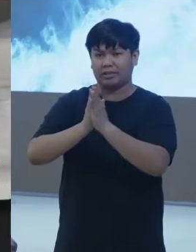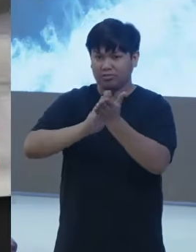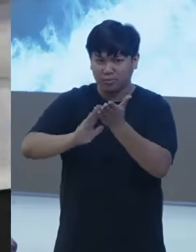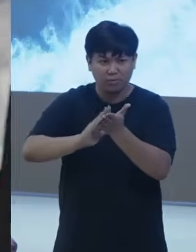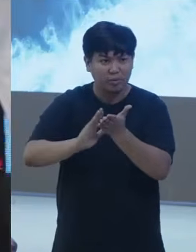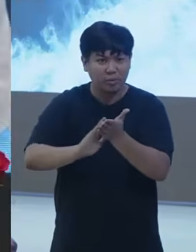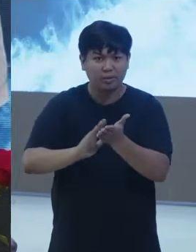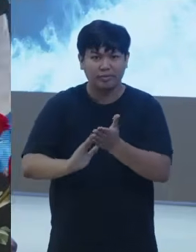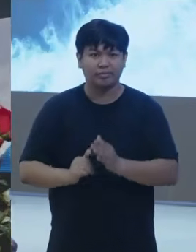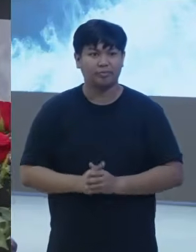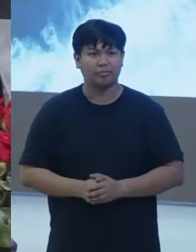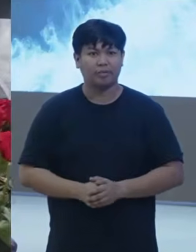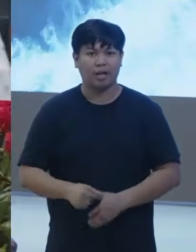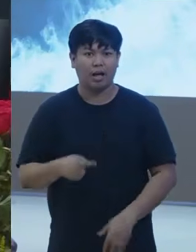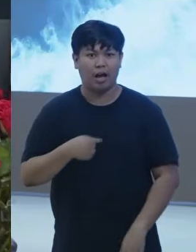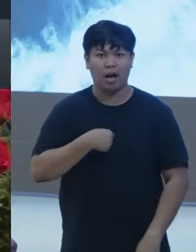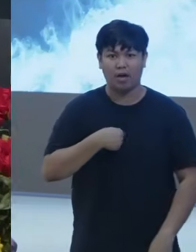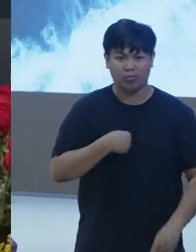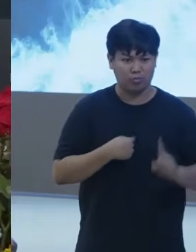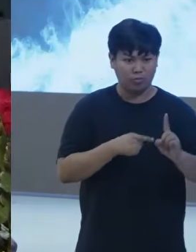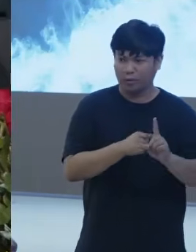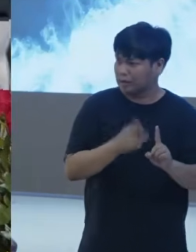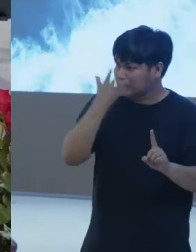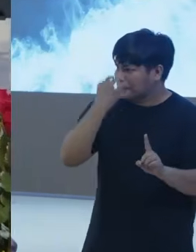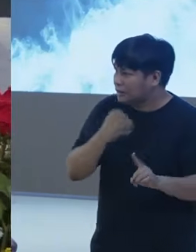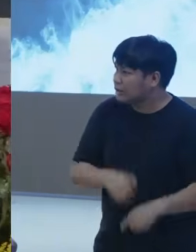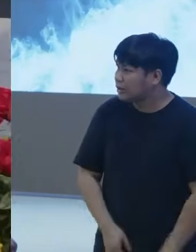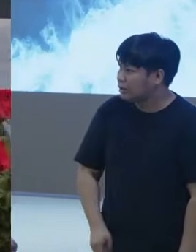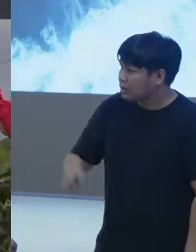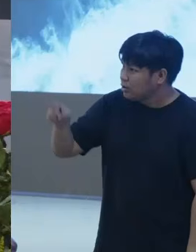ko. Ilayo mo ako dito. No?